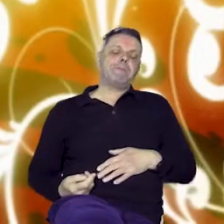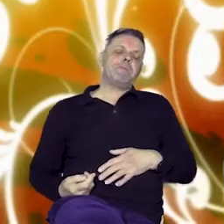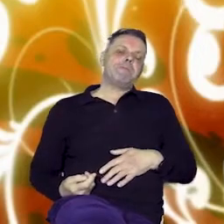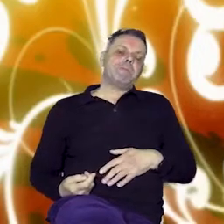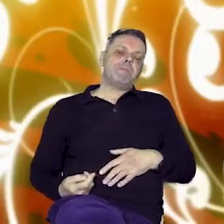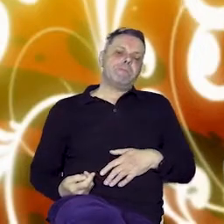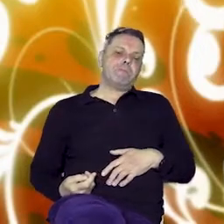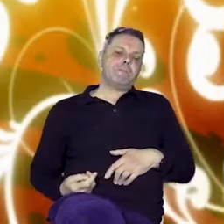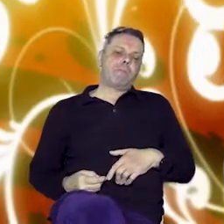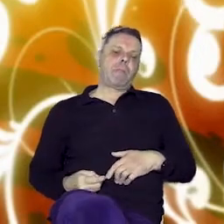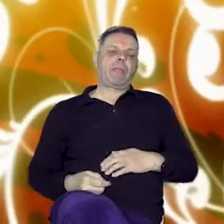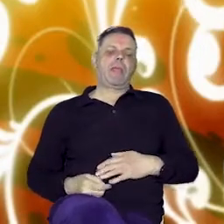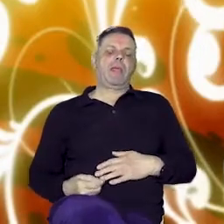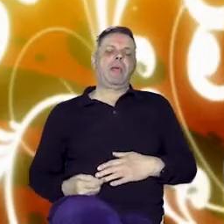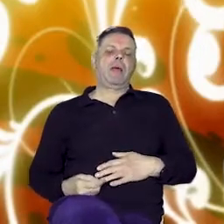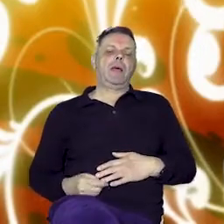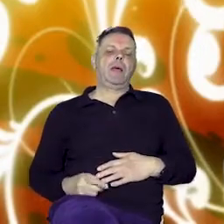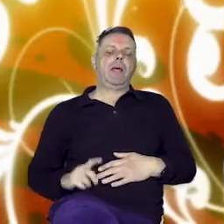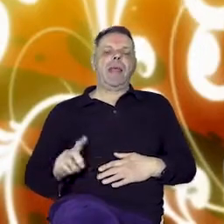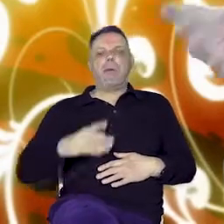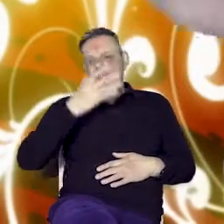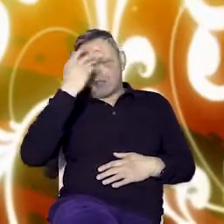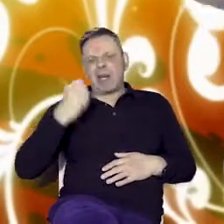bolesni nego da ste debeli. Ne zaboravite,